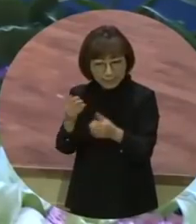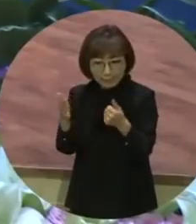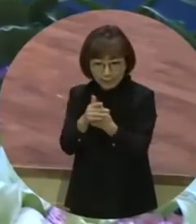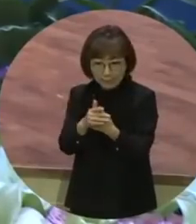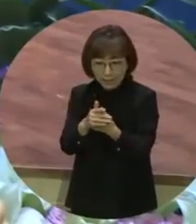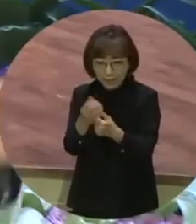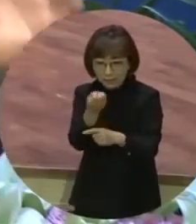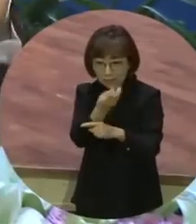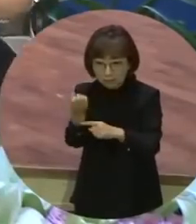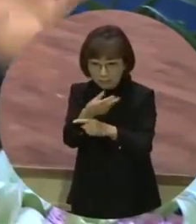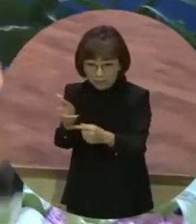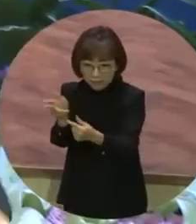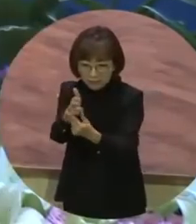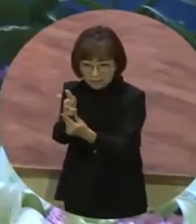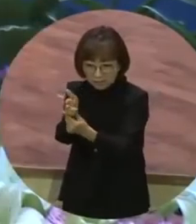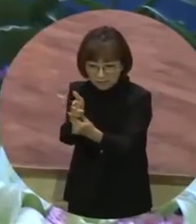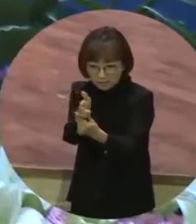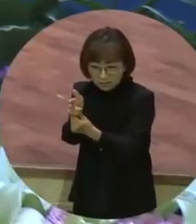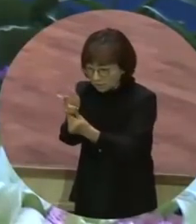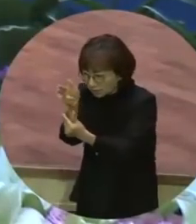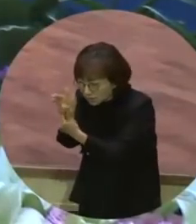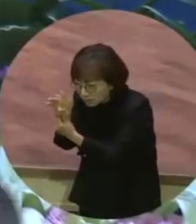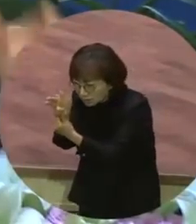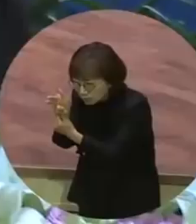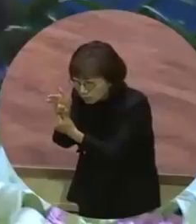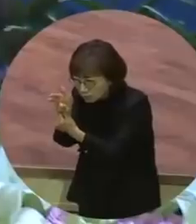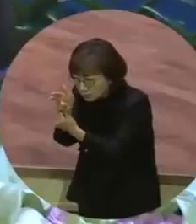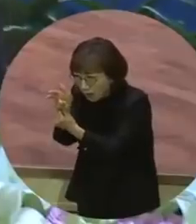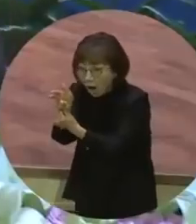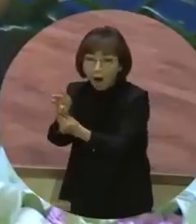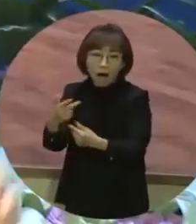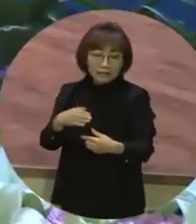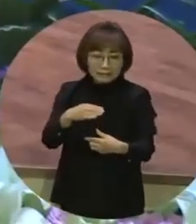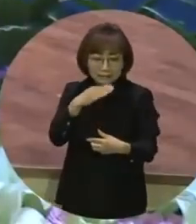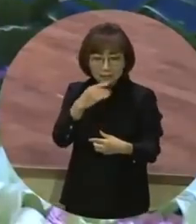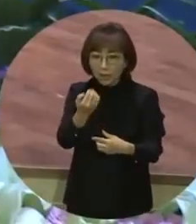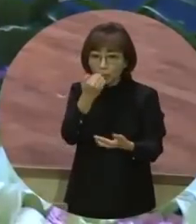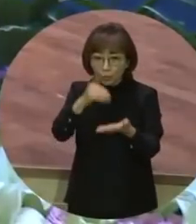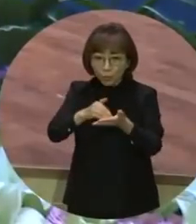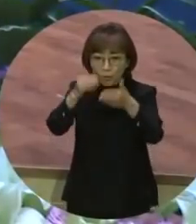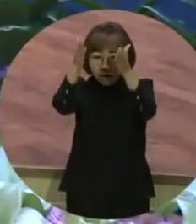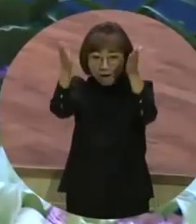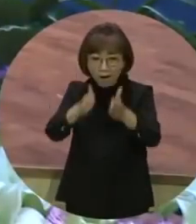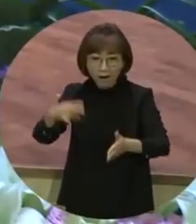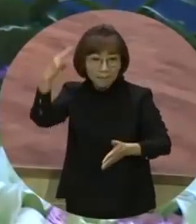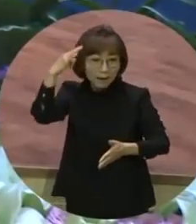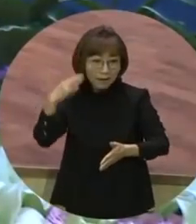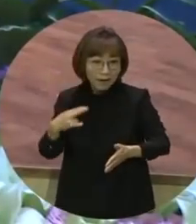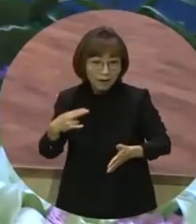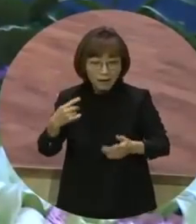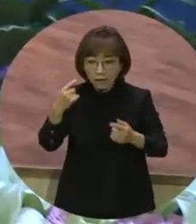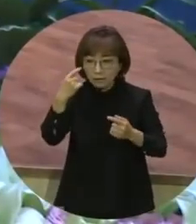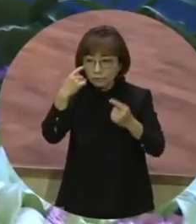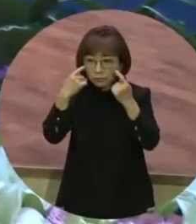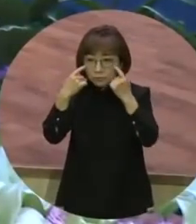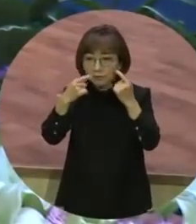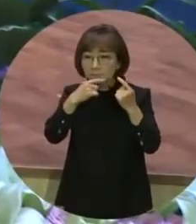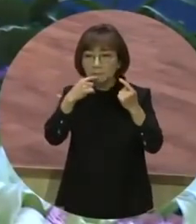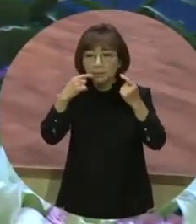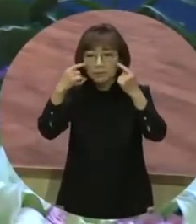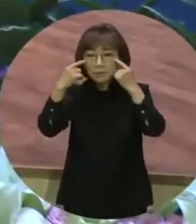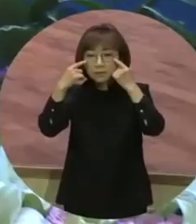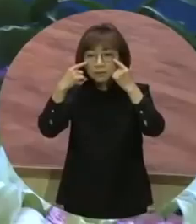밤새도록 지켜보는데 그런 거 없대요. 실제로 이 마리아 상에서 눈에서 피가 나는데